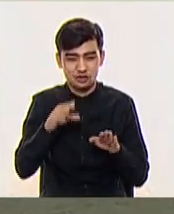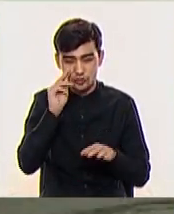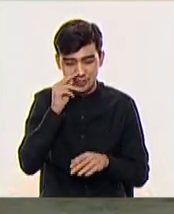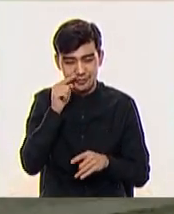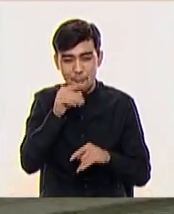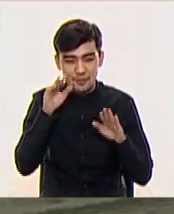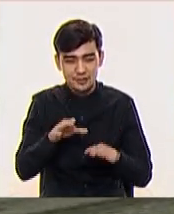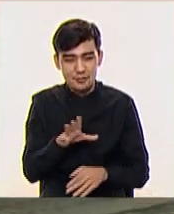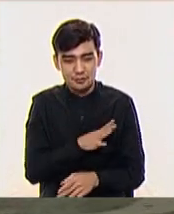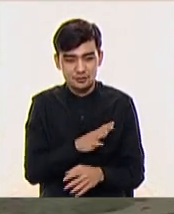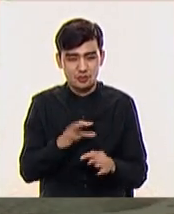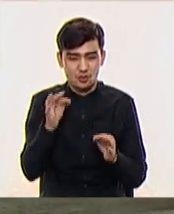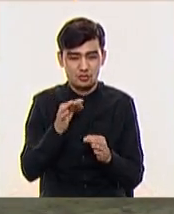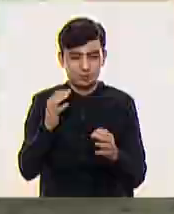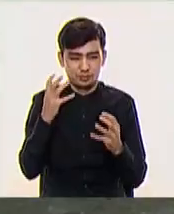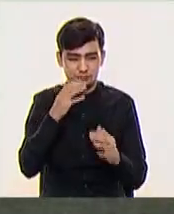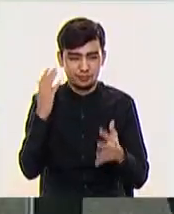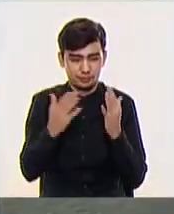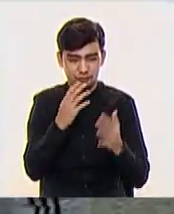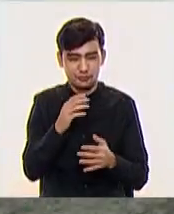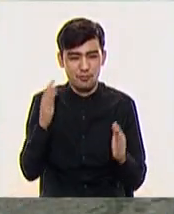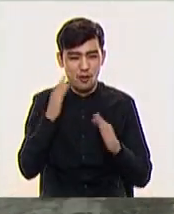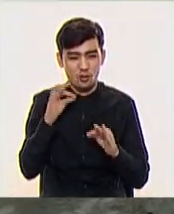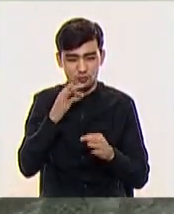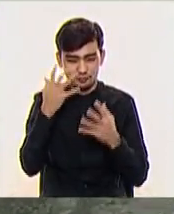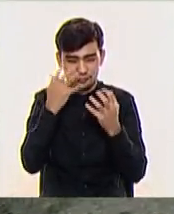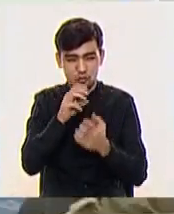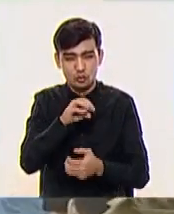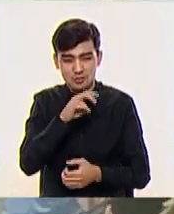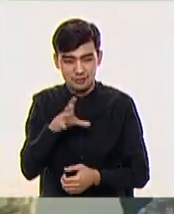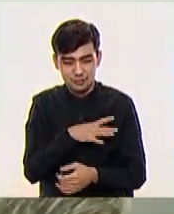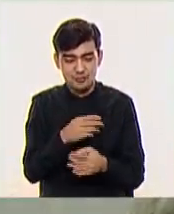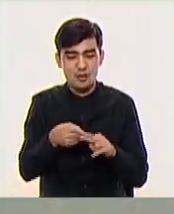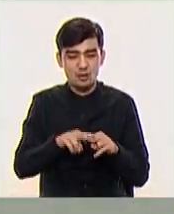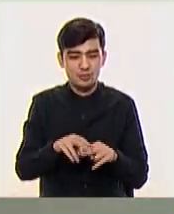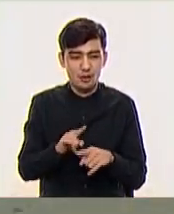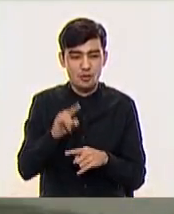Шымкенте были неблагоприятные метеоусловия из-за густого тумана, поэтому самолету